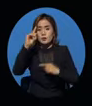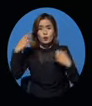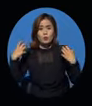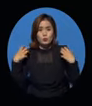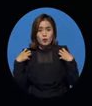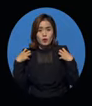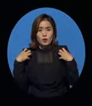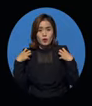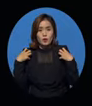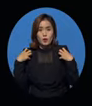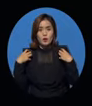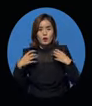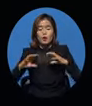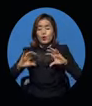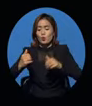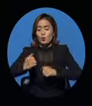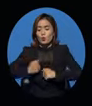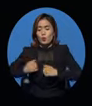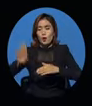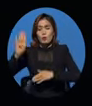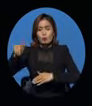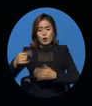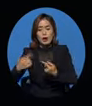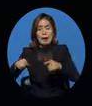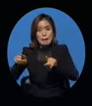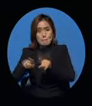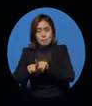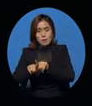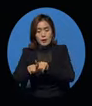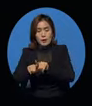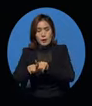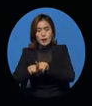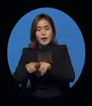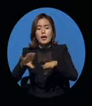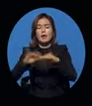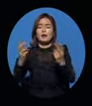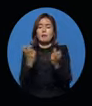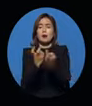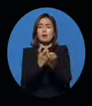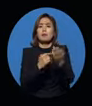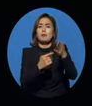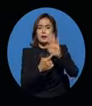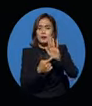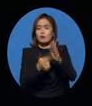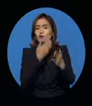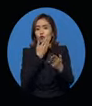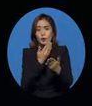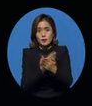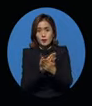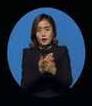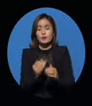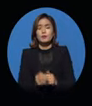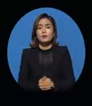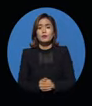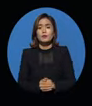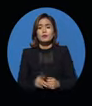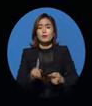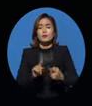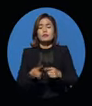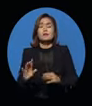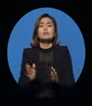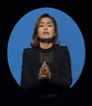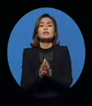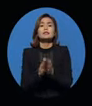특히 국방부가 적극적으로 나서서 범정부적인 대책을 세워야 한다 라고 얘기하고 어 그것이 분리가